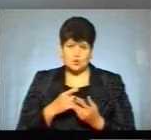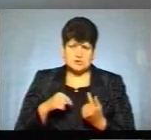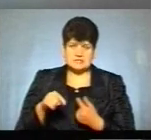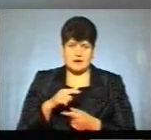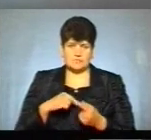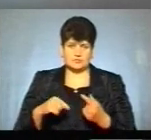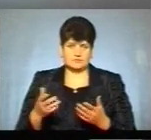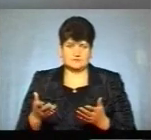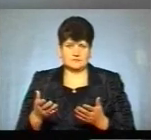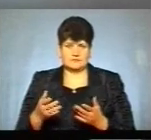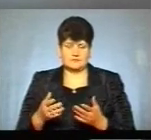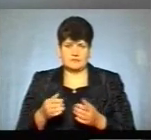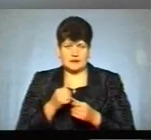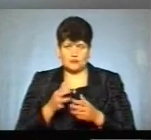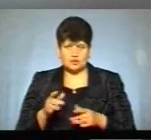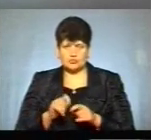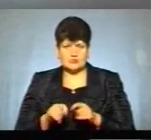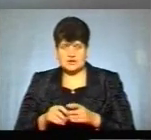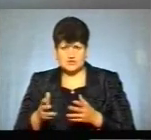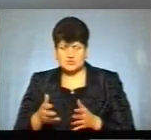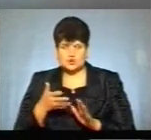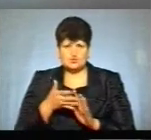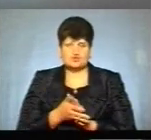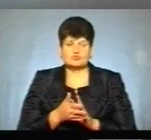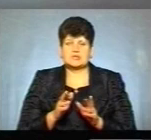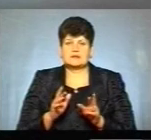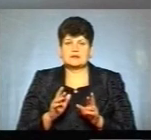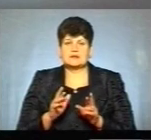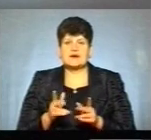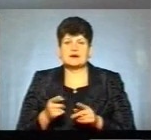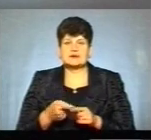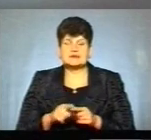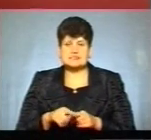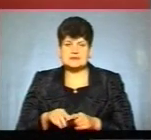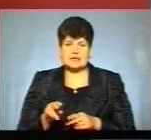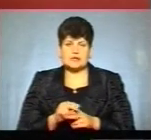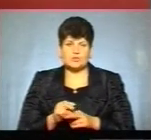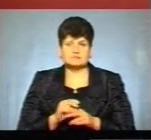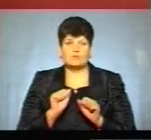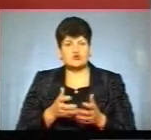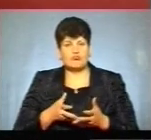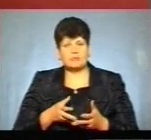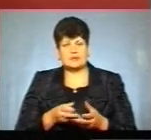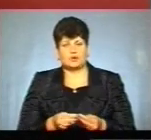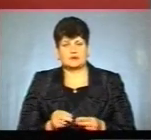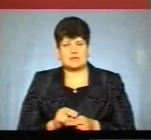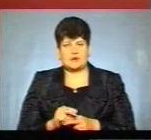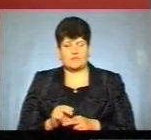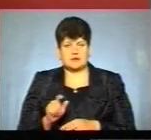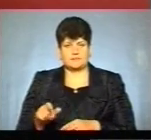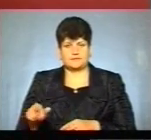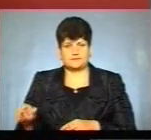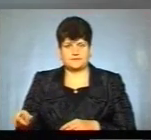ж і виходить, і не можемо досліджувати і зрозуміти, яким чином ця лікувальна речовина може вплинути на лікування тих самих